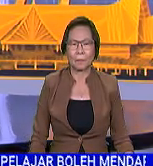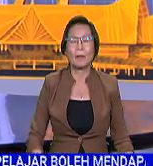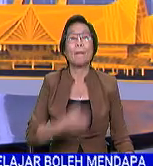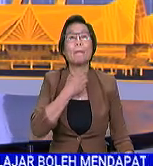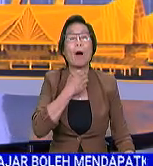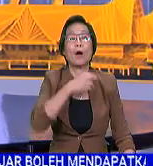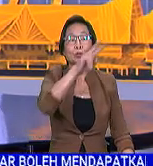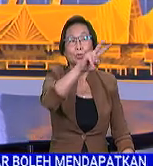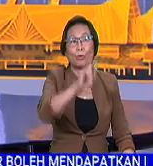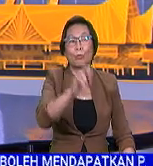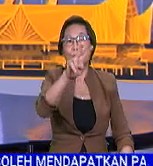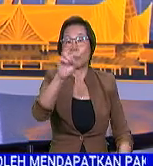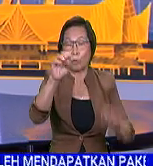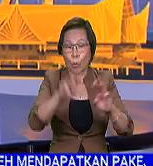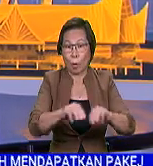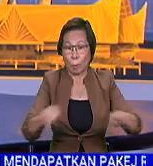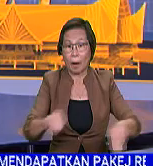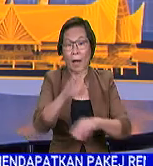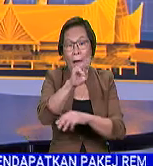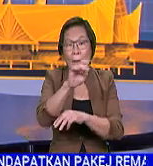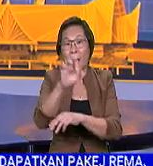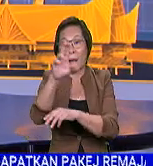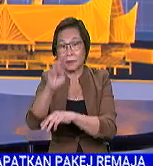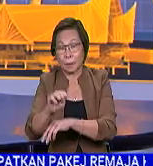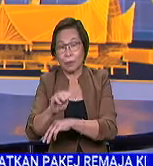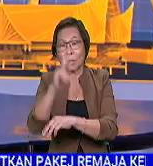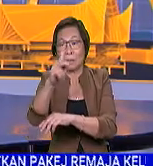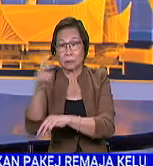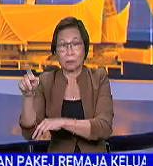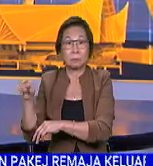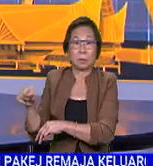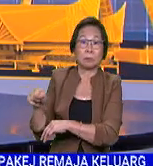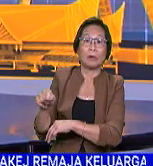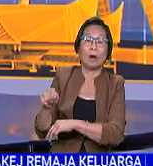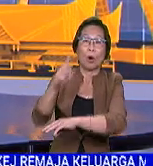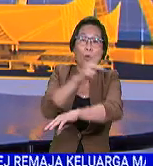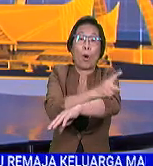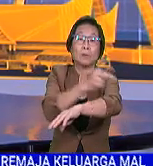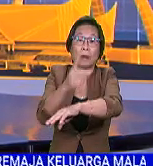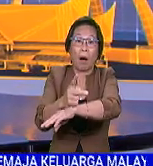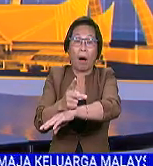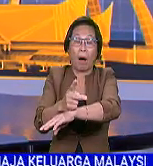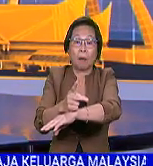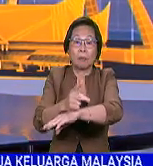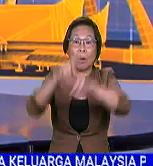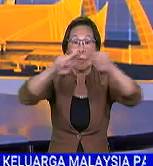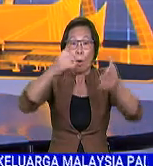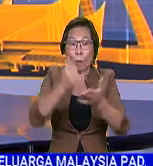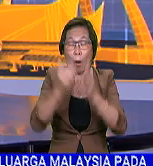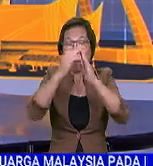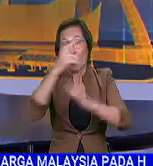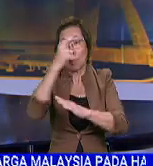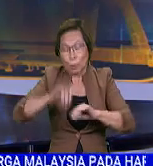Di Perak, 20 pelajar MRSM Sultan Azlan Shah Kuala Kangsar masih dikuarantin berikutan penularan COVID-19